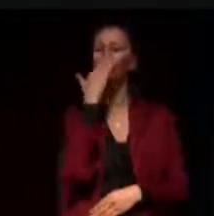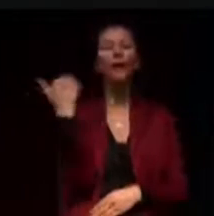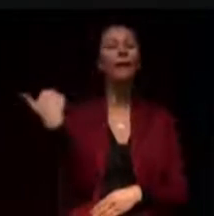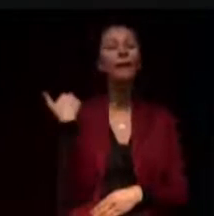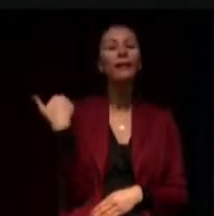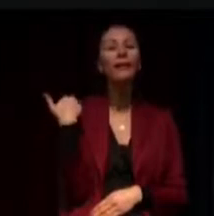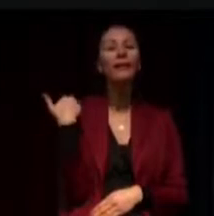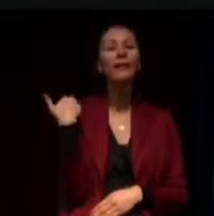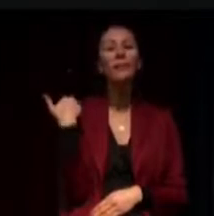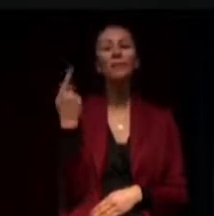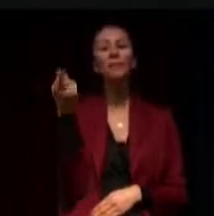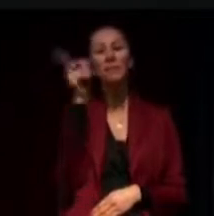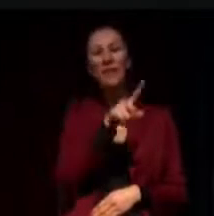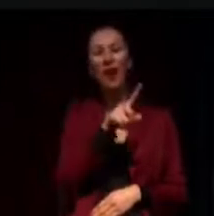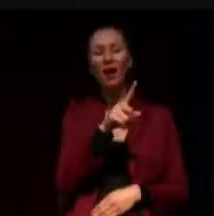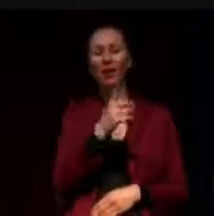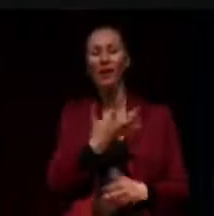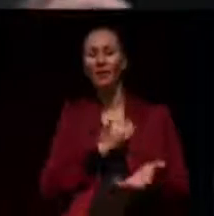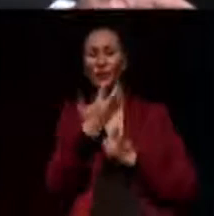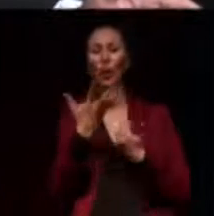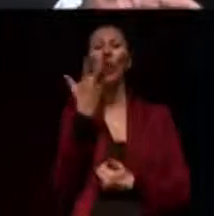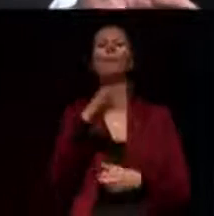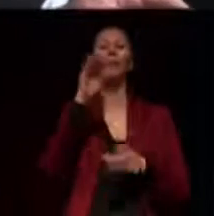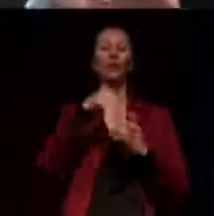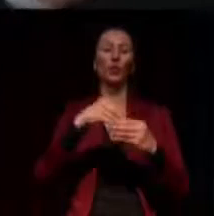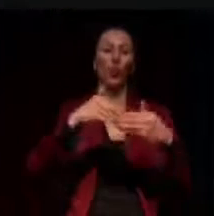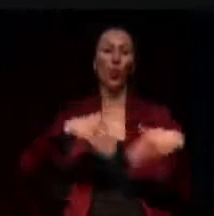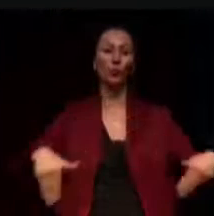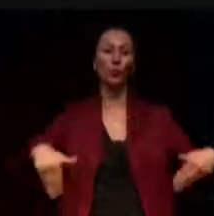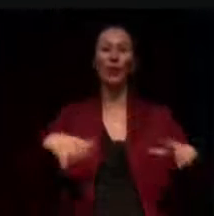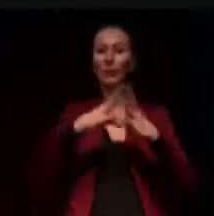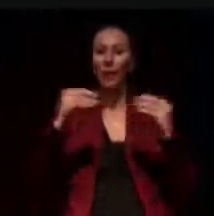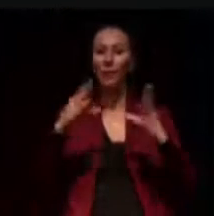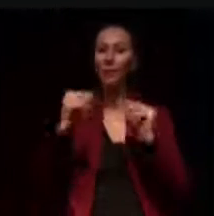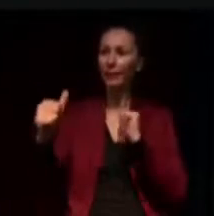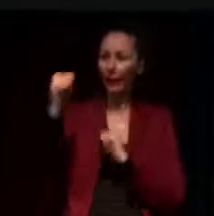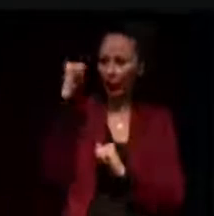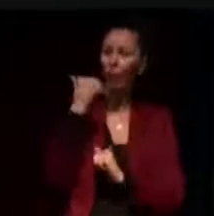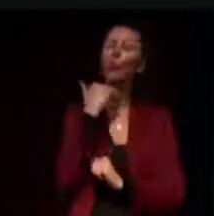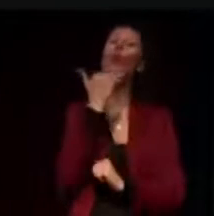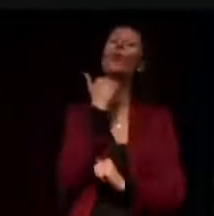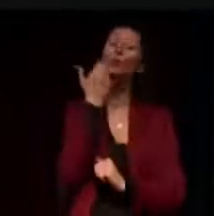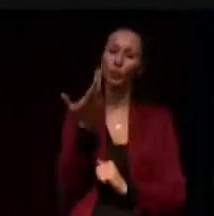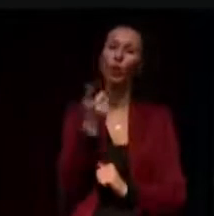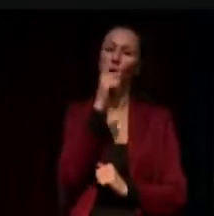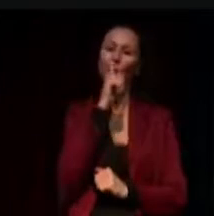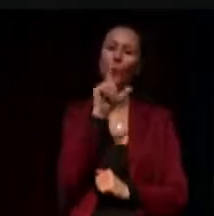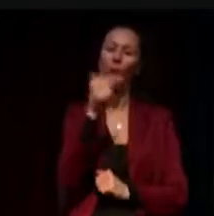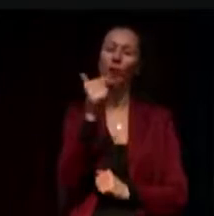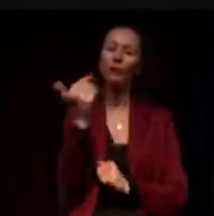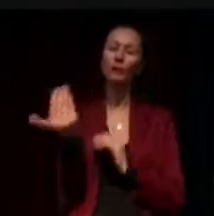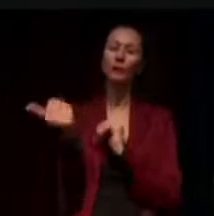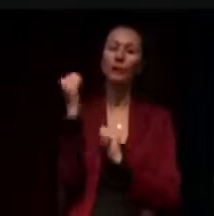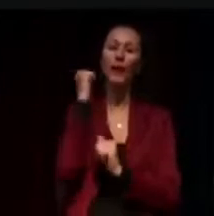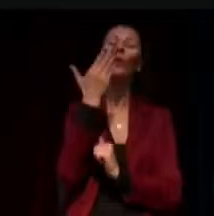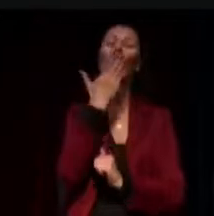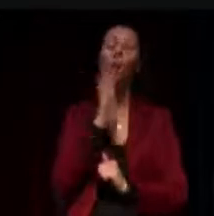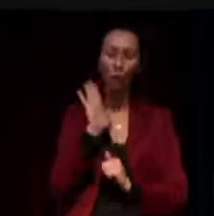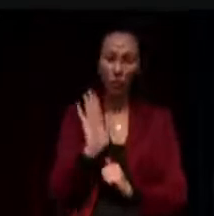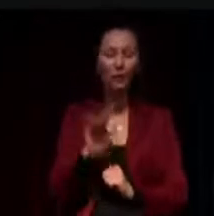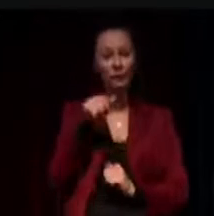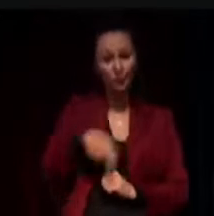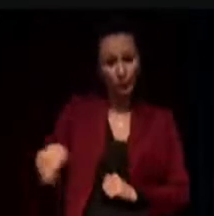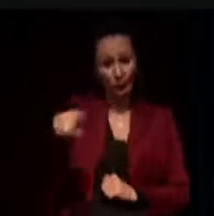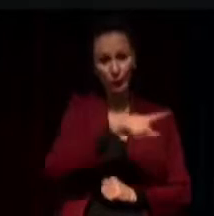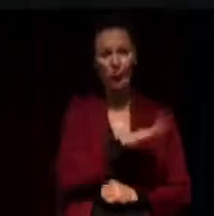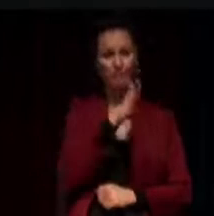yeni acıların yaşanmasını önleyecek. Kayıplarımızı geri getirmeyecek. 116 canımız geri gelmeyecek. Peki bunlar